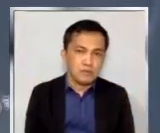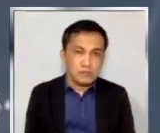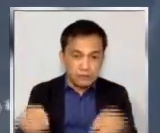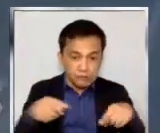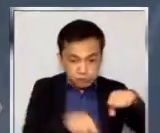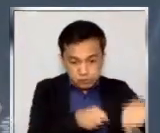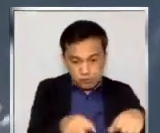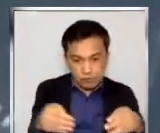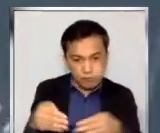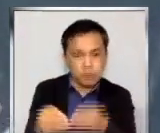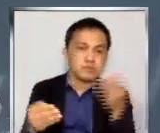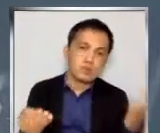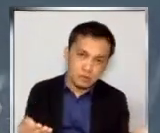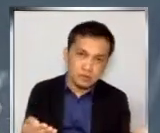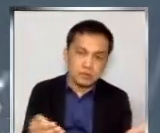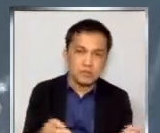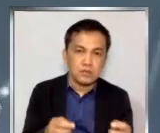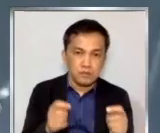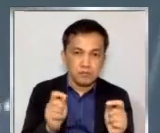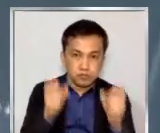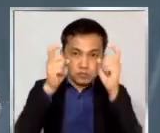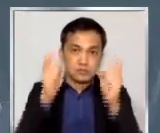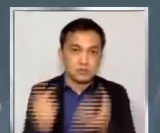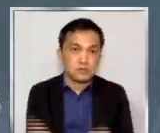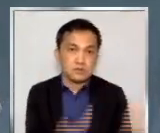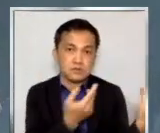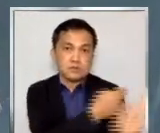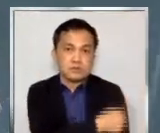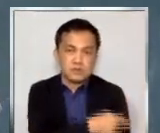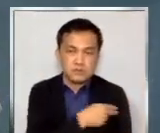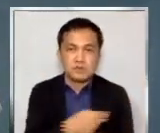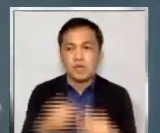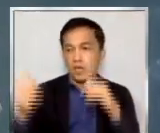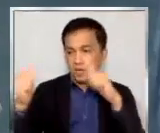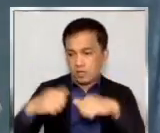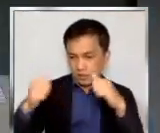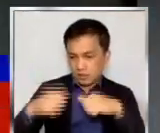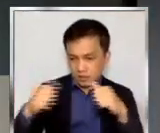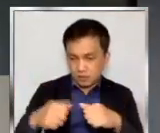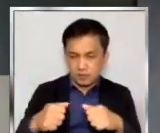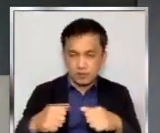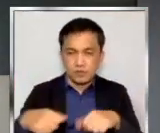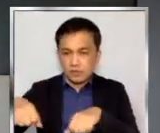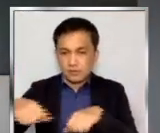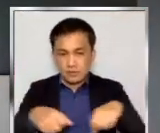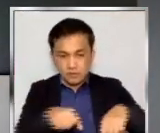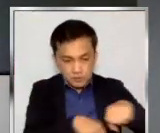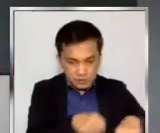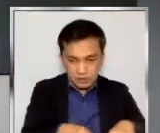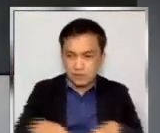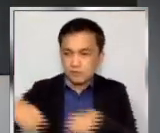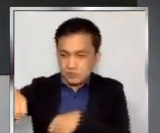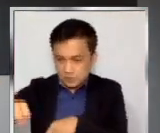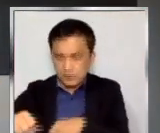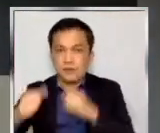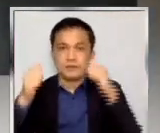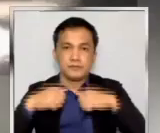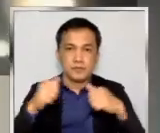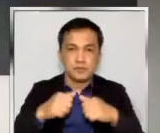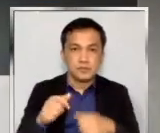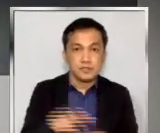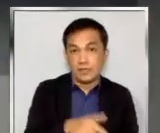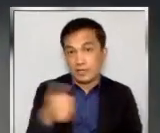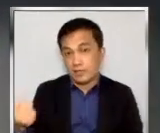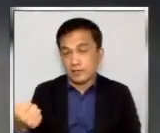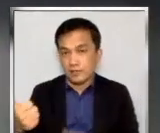na agad na itakbo sa ospital. Nagkaayos raw ang siklista at ang rider. Ito namang isa pang aksidente, kotse